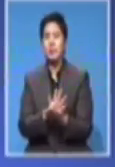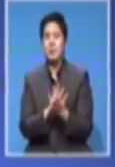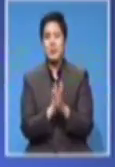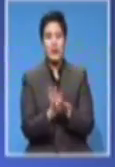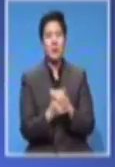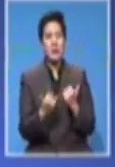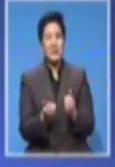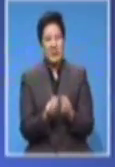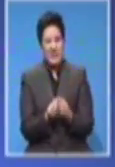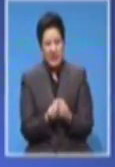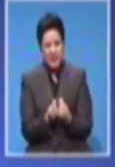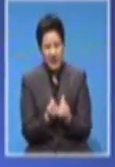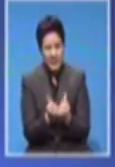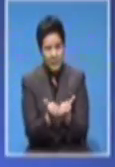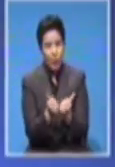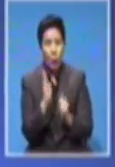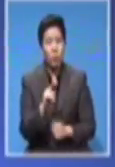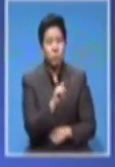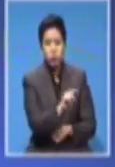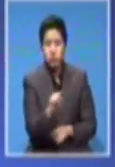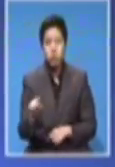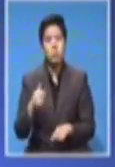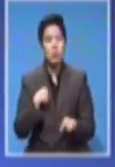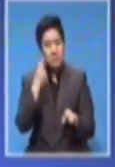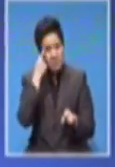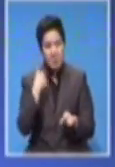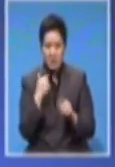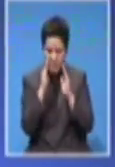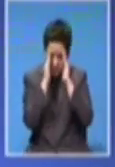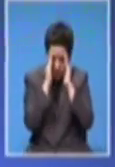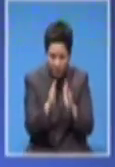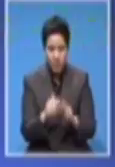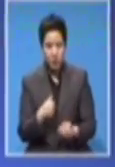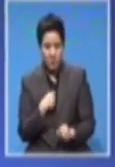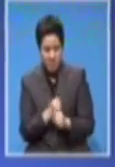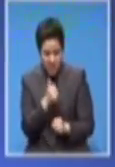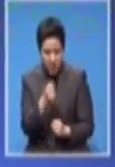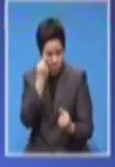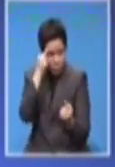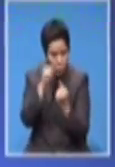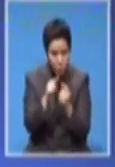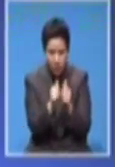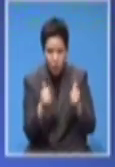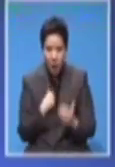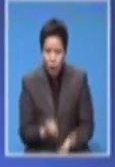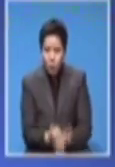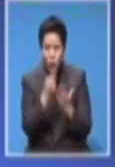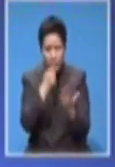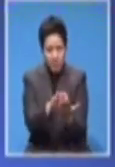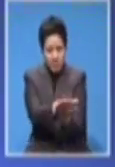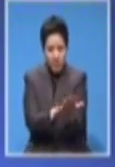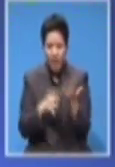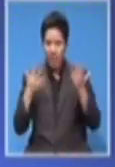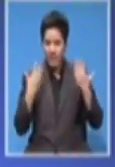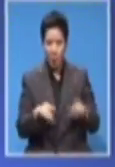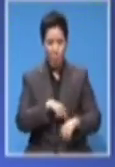นะครับหลายท่านมีความตั้งใจที่ดีมีจารมที่ดีนะครับอยากจะทำโน่นทำนี่ให้เสร็จในเวลา